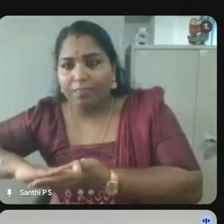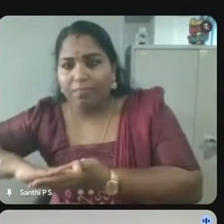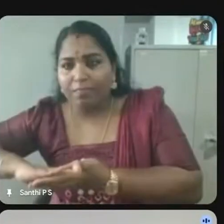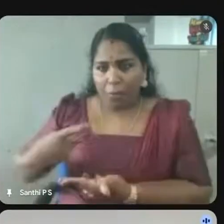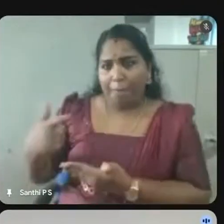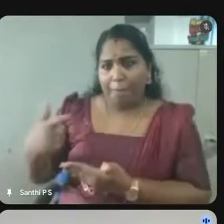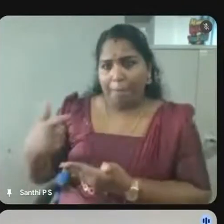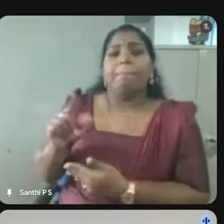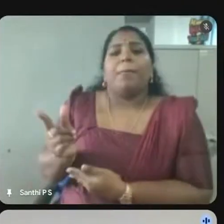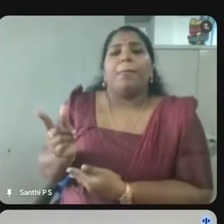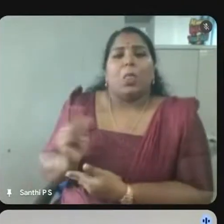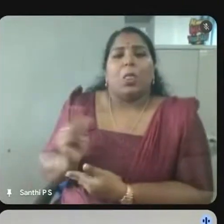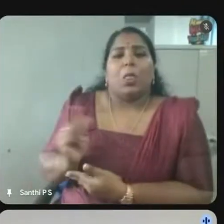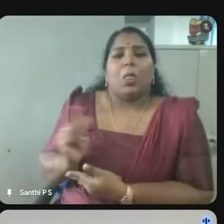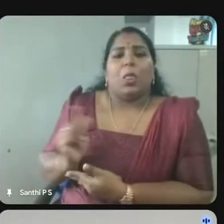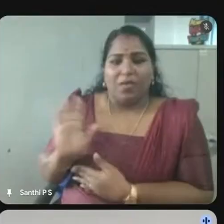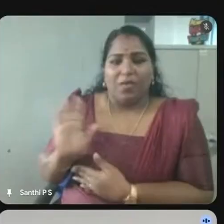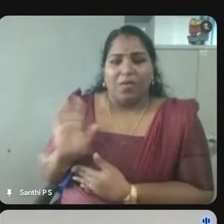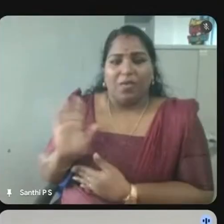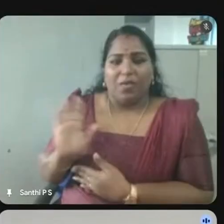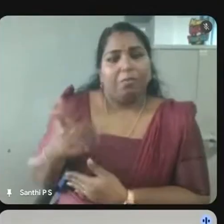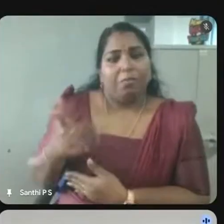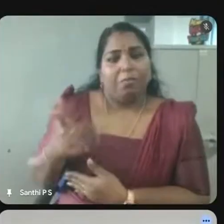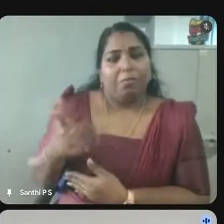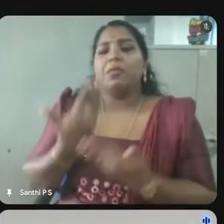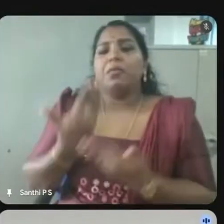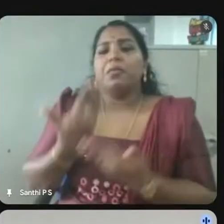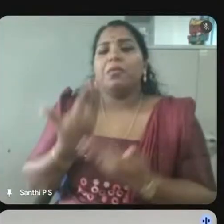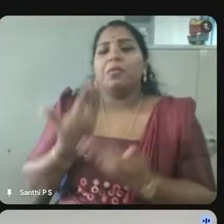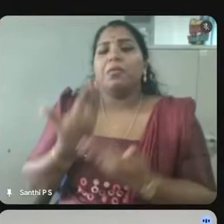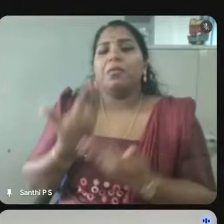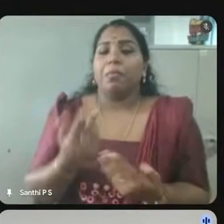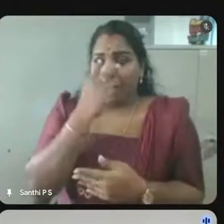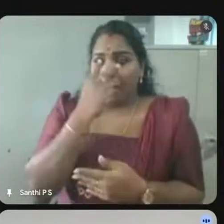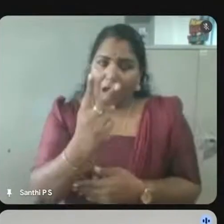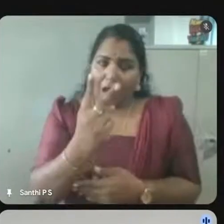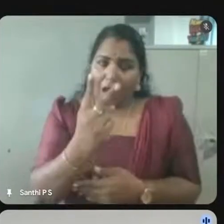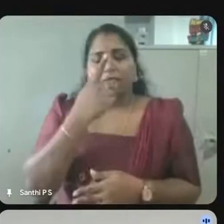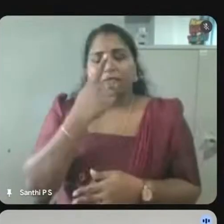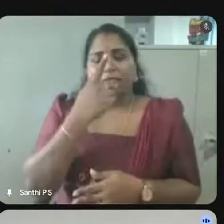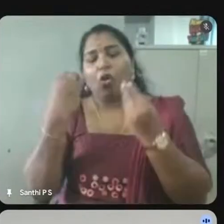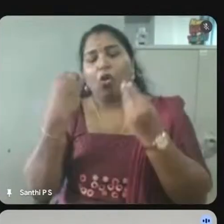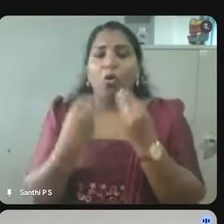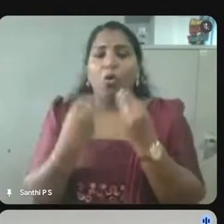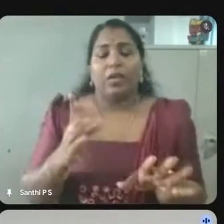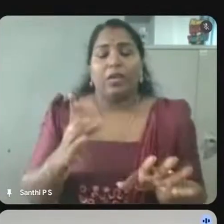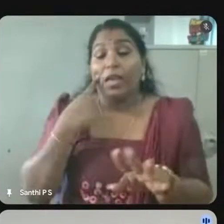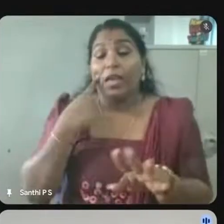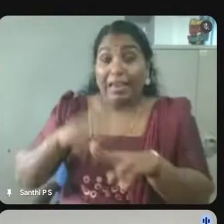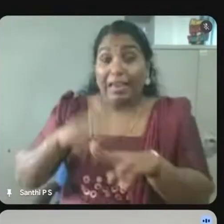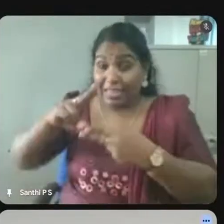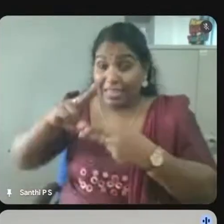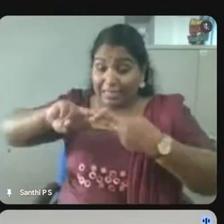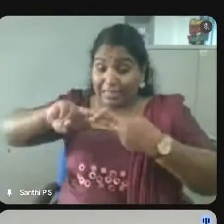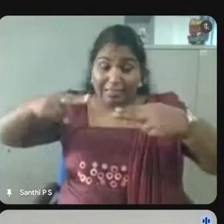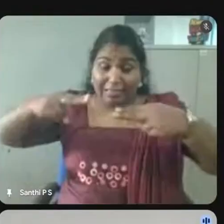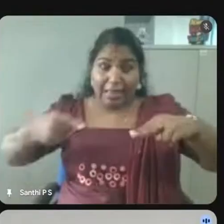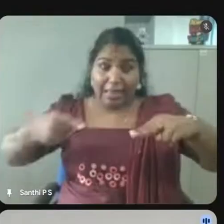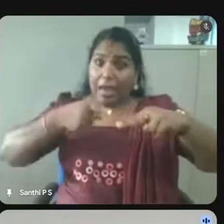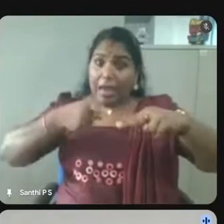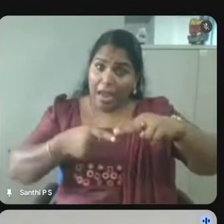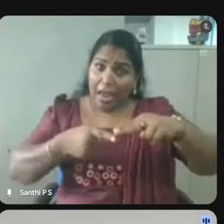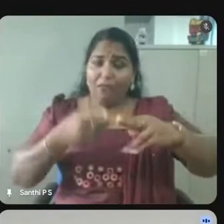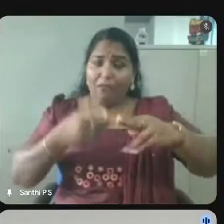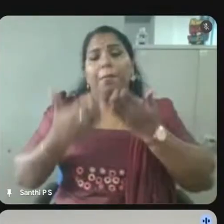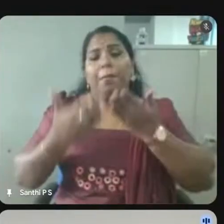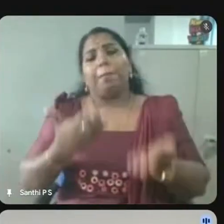നമുക്ക് ഇതുപോലത്തെ അസുഖങ്ങൾ, കാരണം റെറ്റിനൈറ്റിസ് പിഗ്മെന്റോസയ്ക്കൊന്നും ട്രീറ്റ്മെന്റ് ഇല്ല. അത് ഒരു കാഴ്ച നഷ്ടപ്പെട്ടതാണ്. അതുകൊണ്ട് അത്